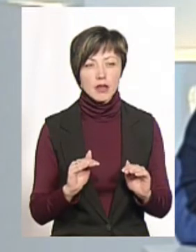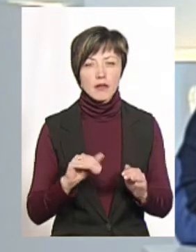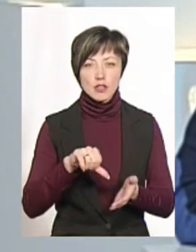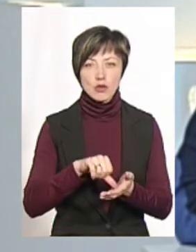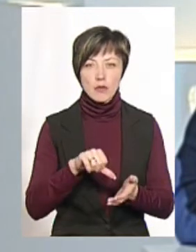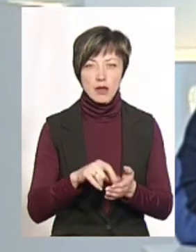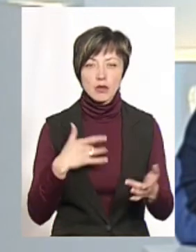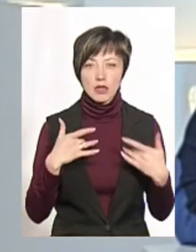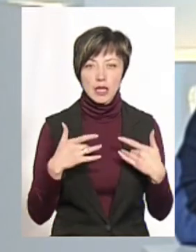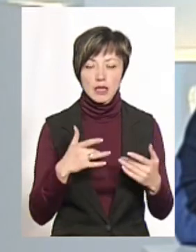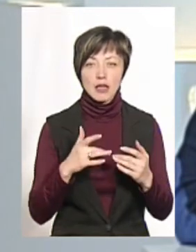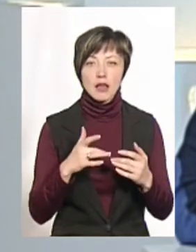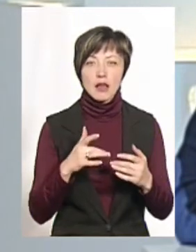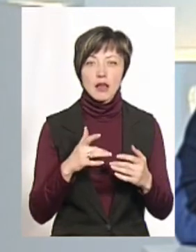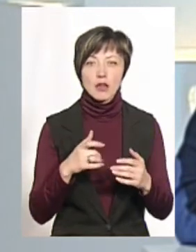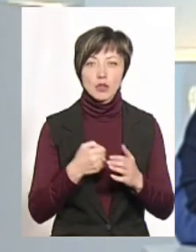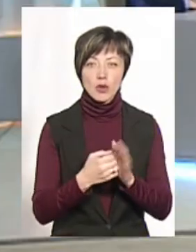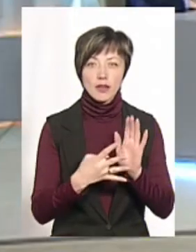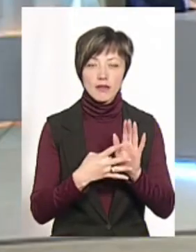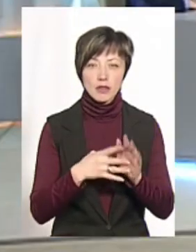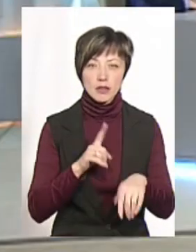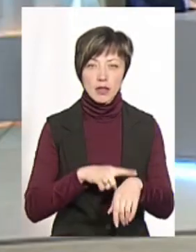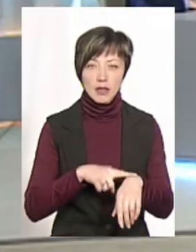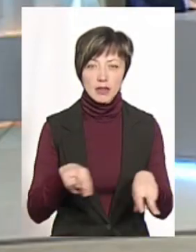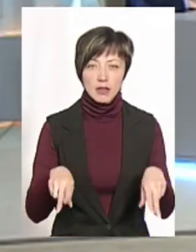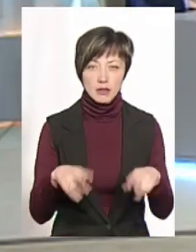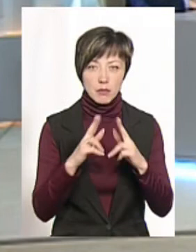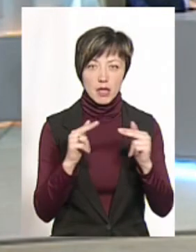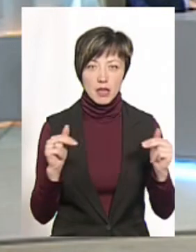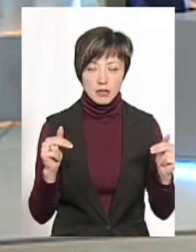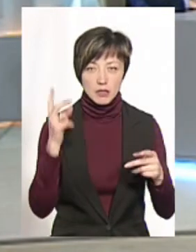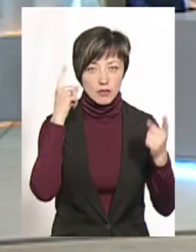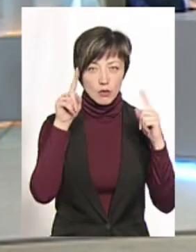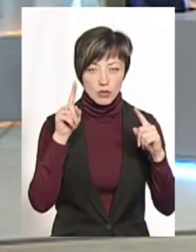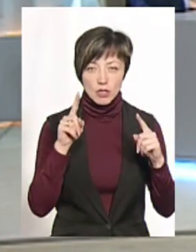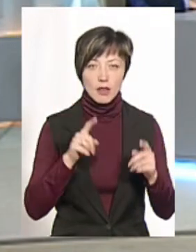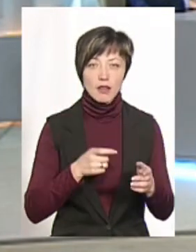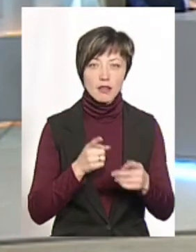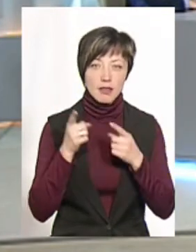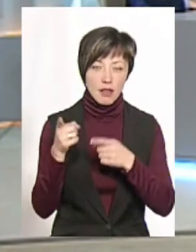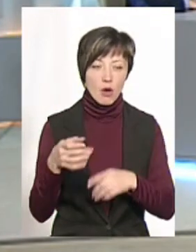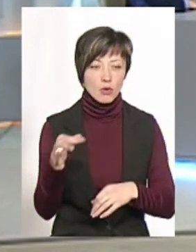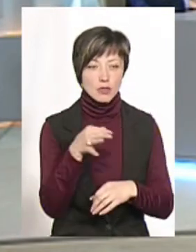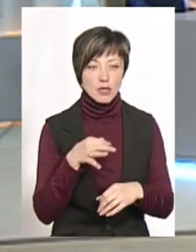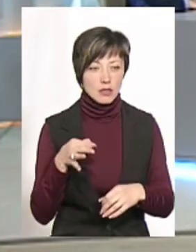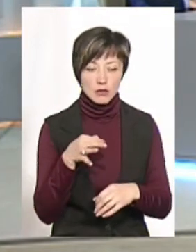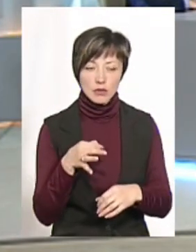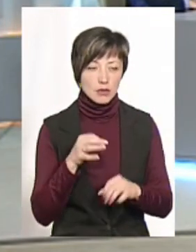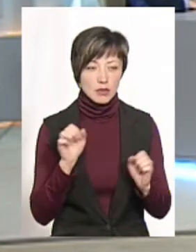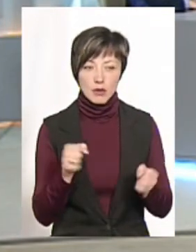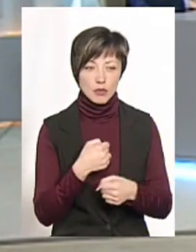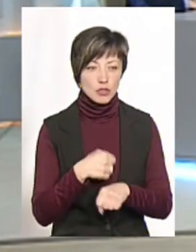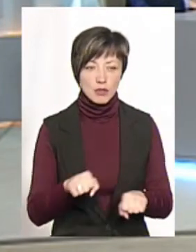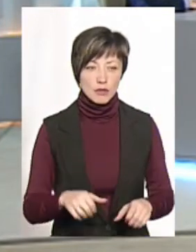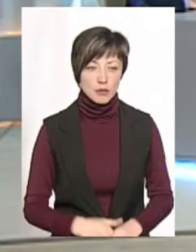концертах, і до 9 часов вечора вони там на танцях, і в Палацу Творчища, майже на Озерну, вибратись